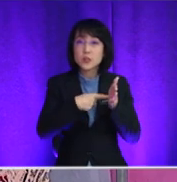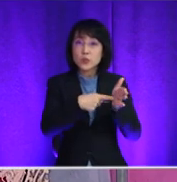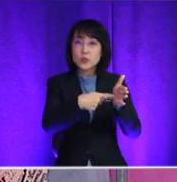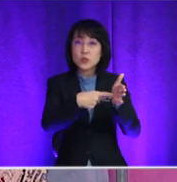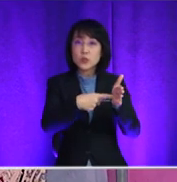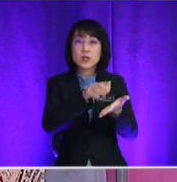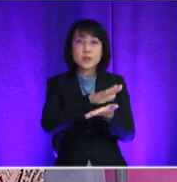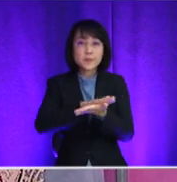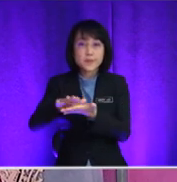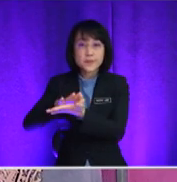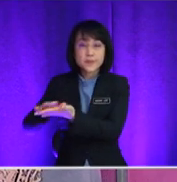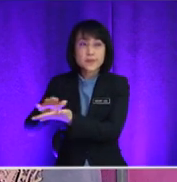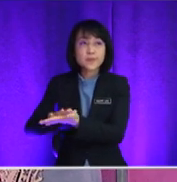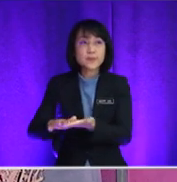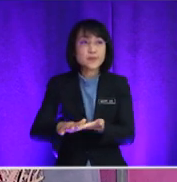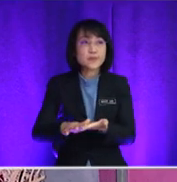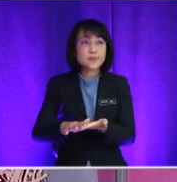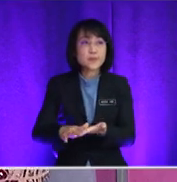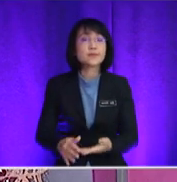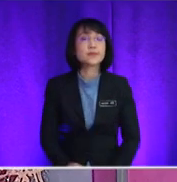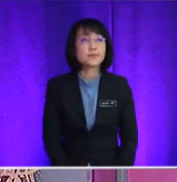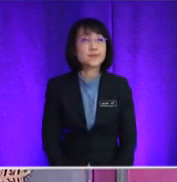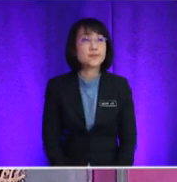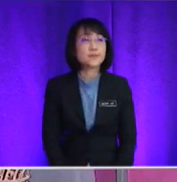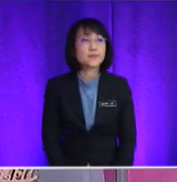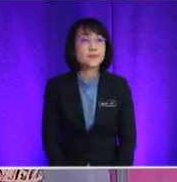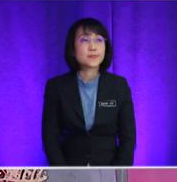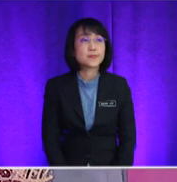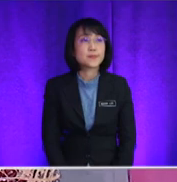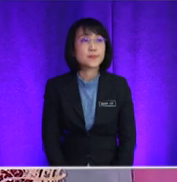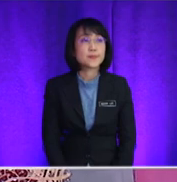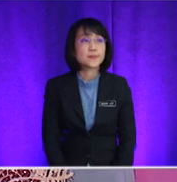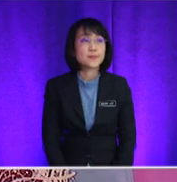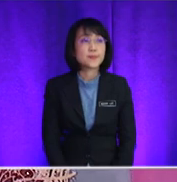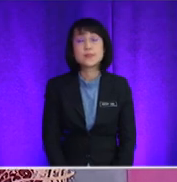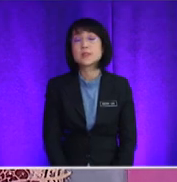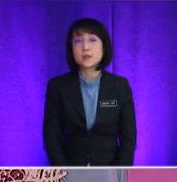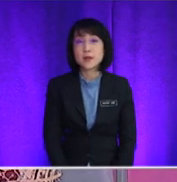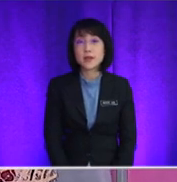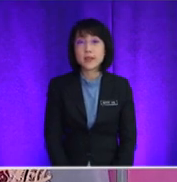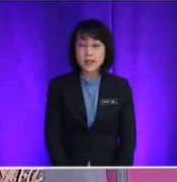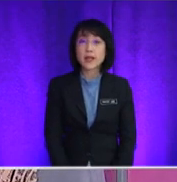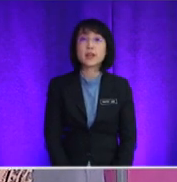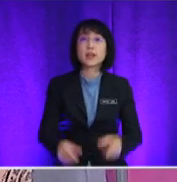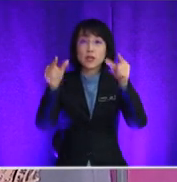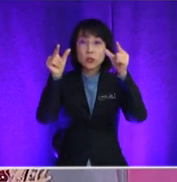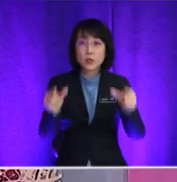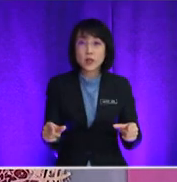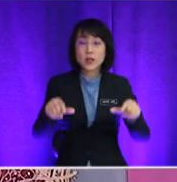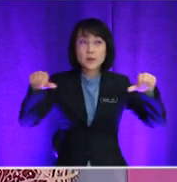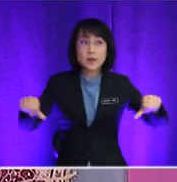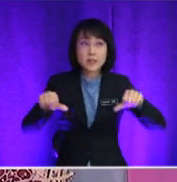kebersihan di tempat masak gitu ya jadi sebagai tukang masak ini kita tumpuk kepada